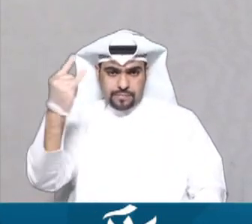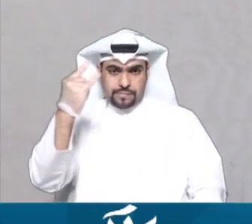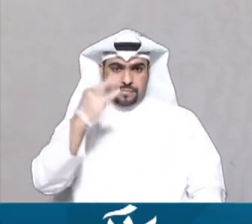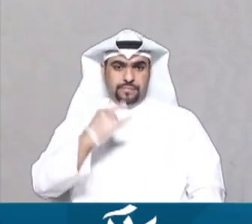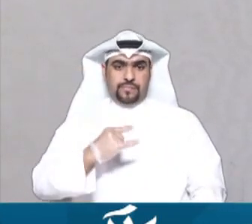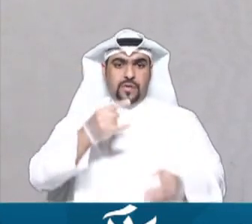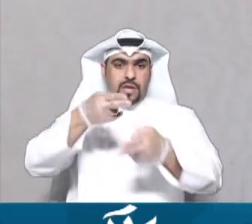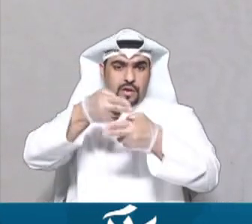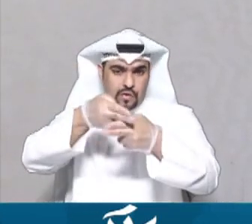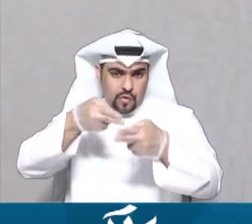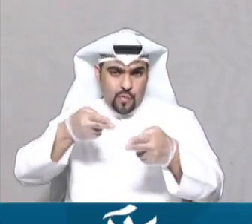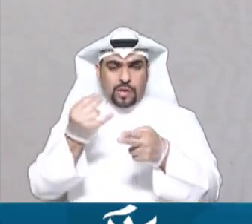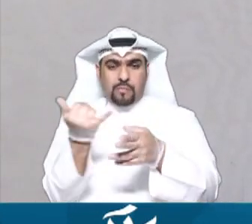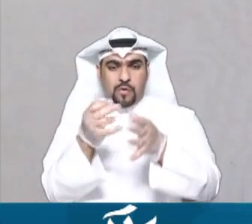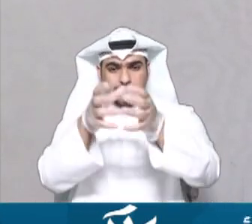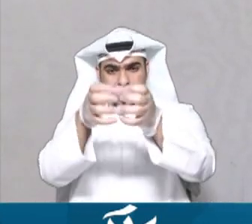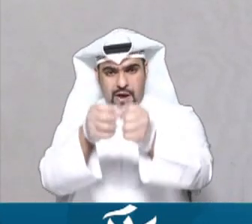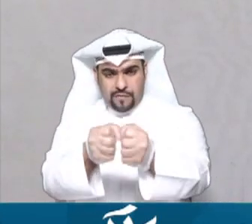على سلامة